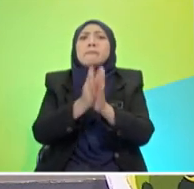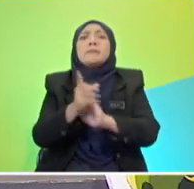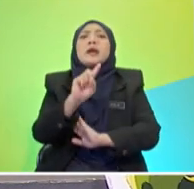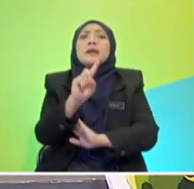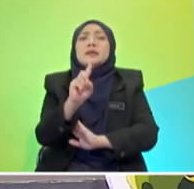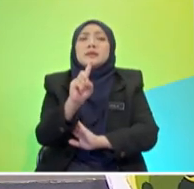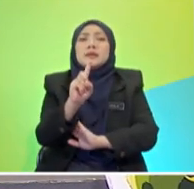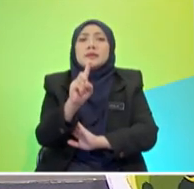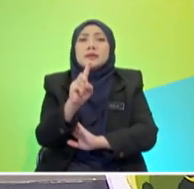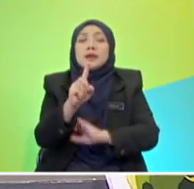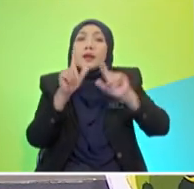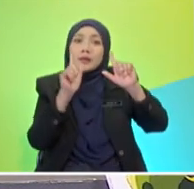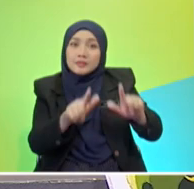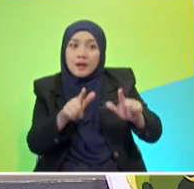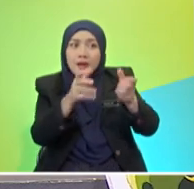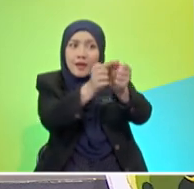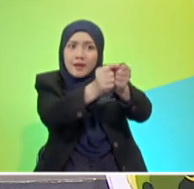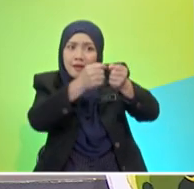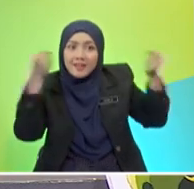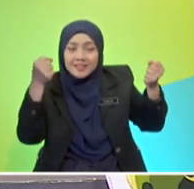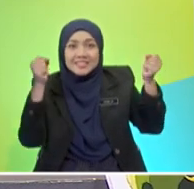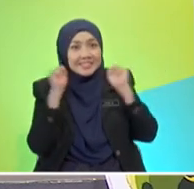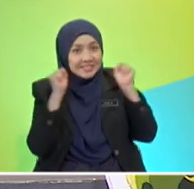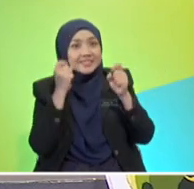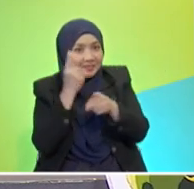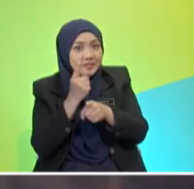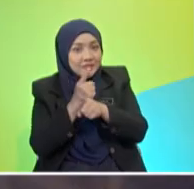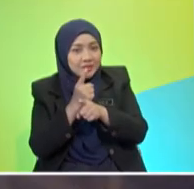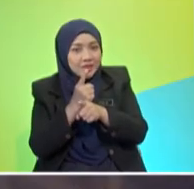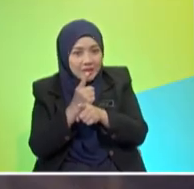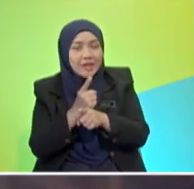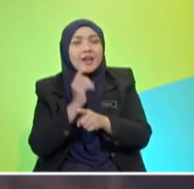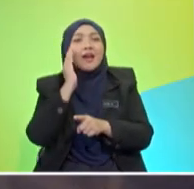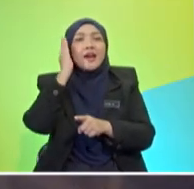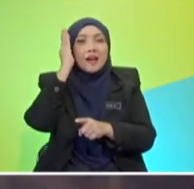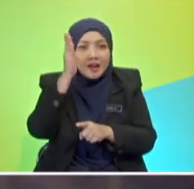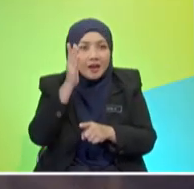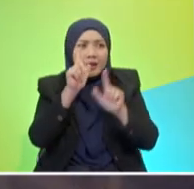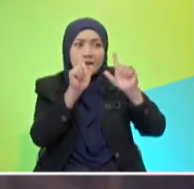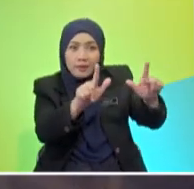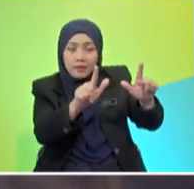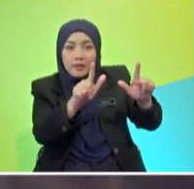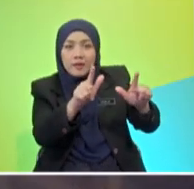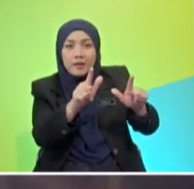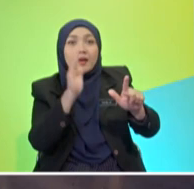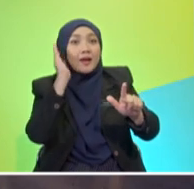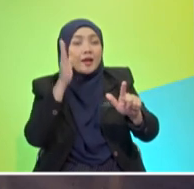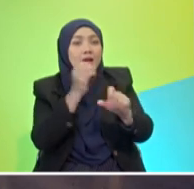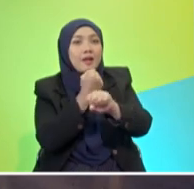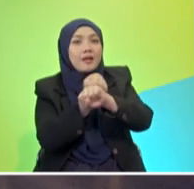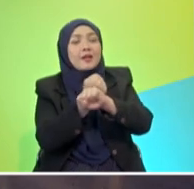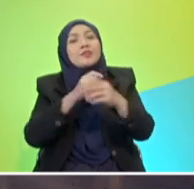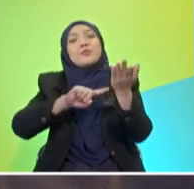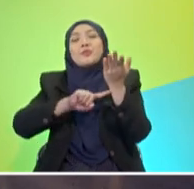Kalau kita letak dalam peti ais kan? Saya rasa dia akan beku balik kan itu? Jadi kalau murid-murid semua tengok